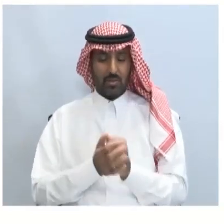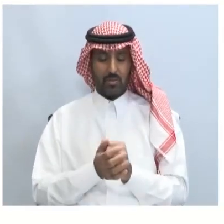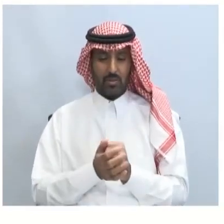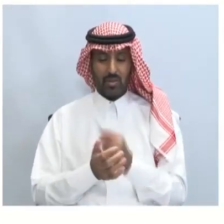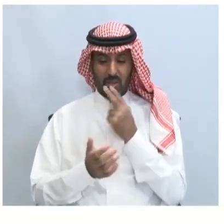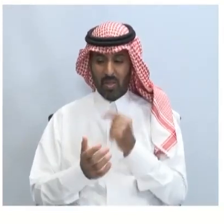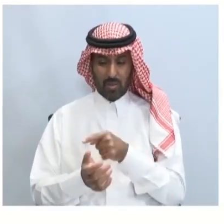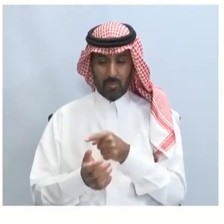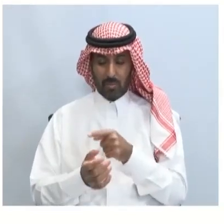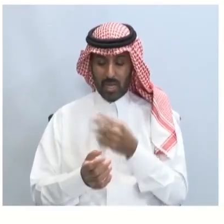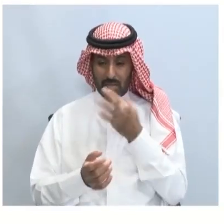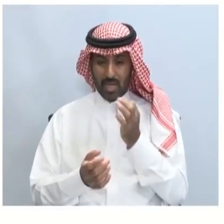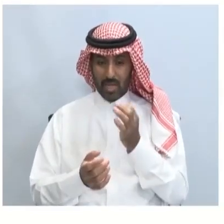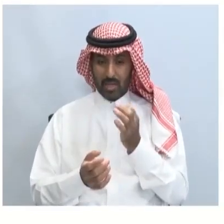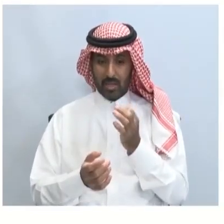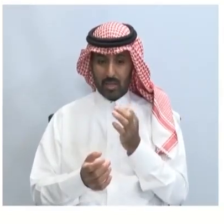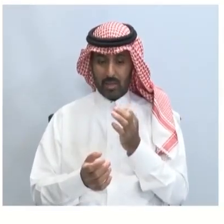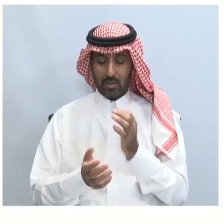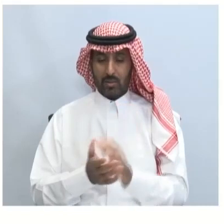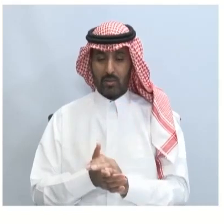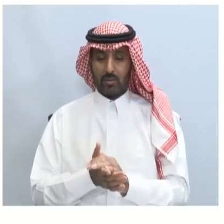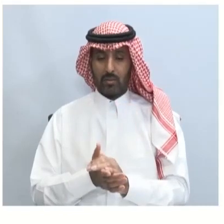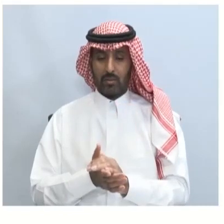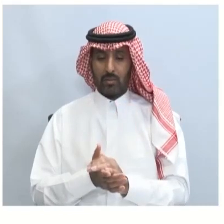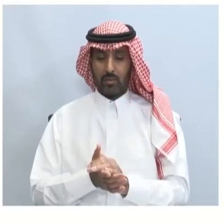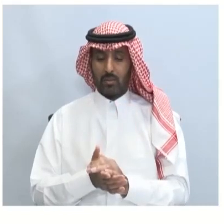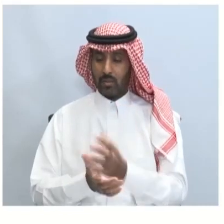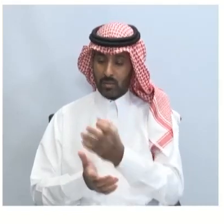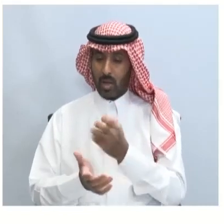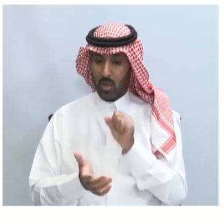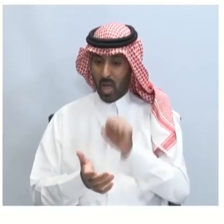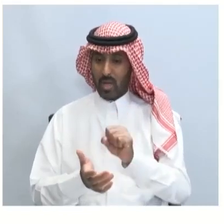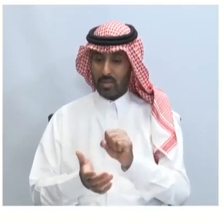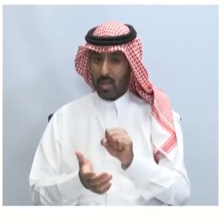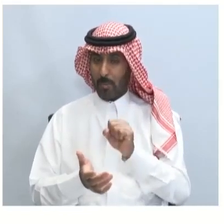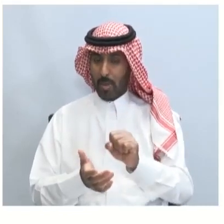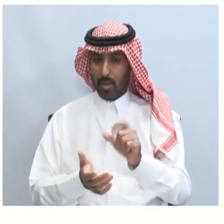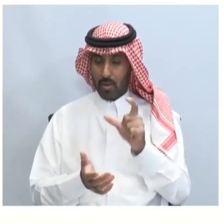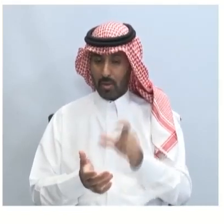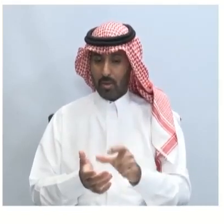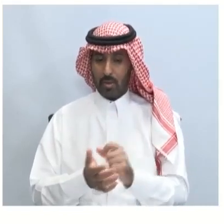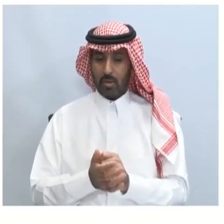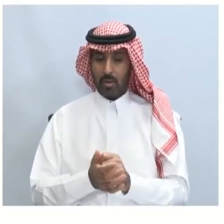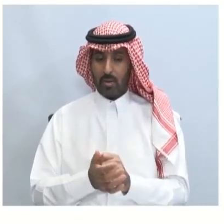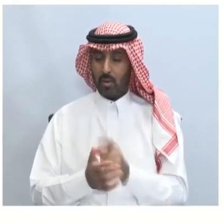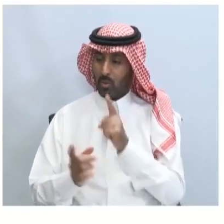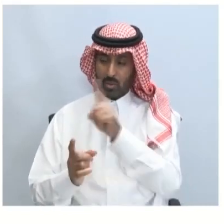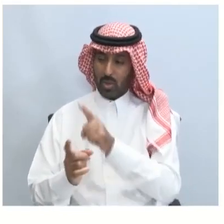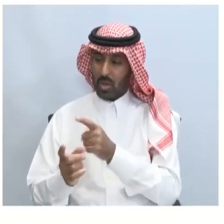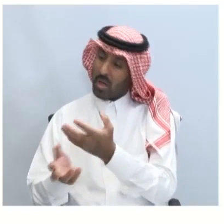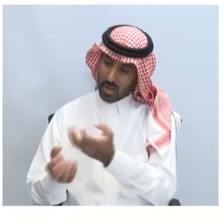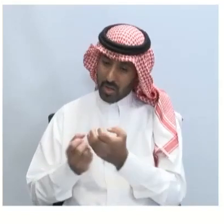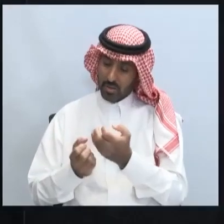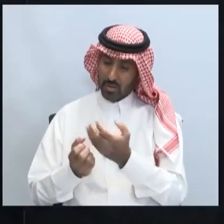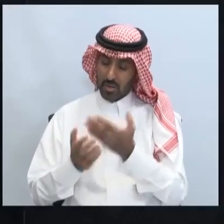نظيفه بيضاء وهذا الشاب ياخذ منشفته الخاصه ولكن هناك من سال هذا الشاب